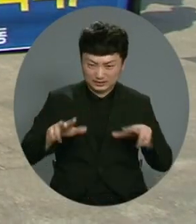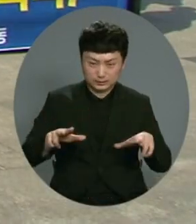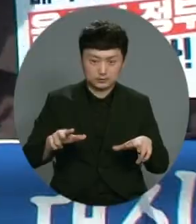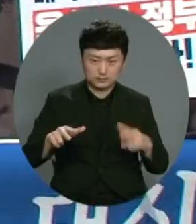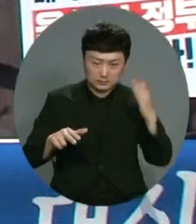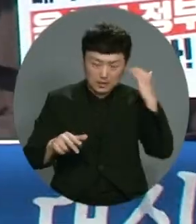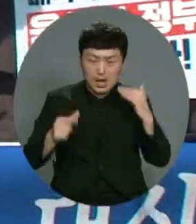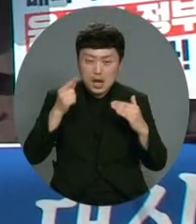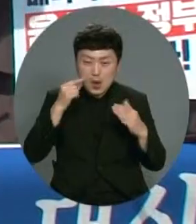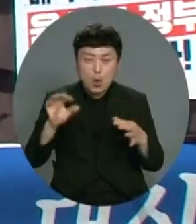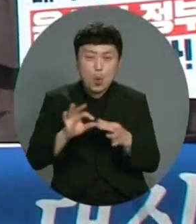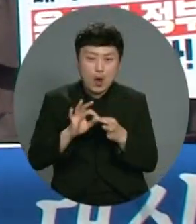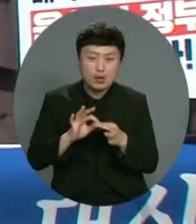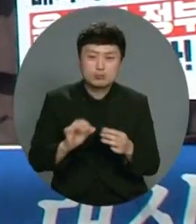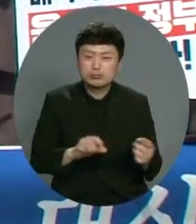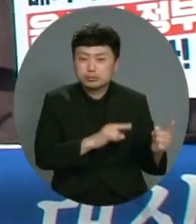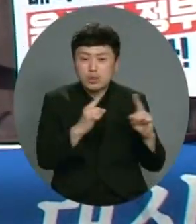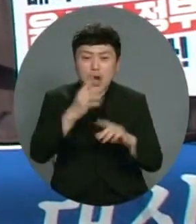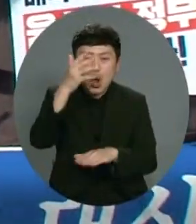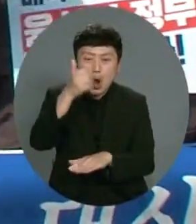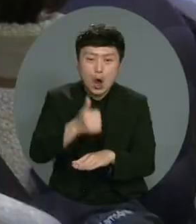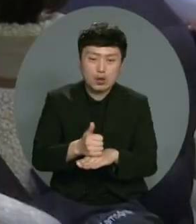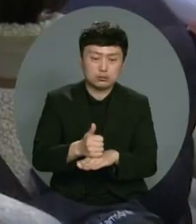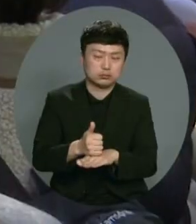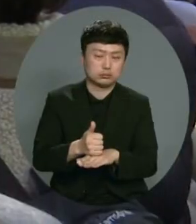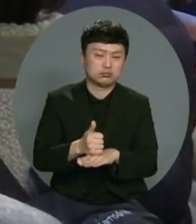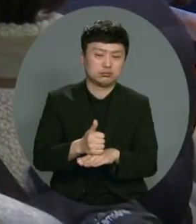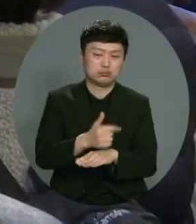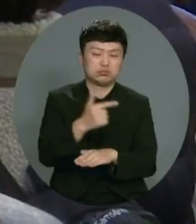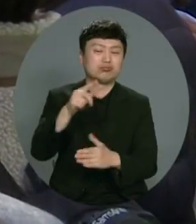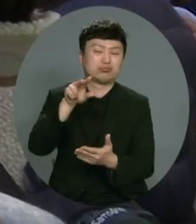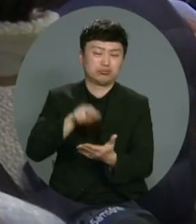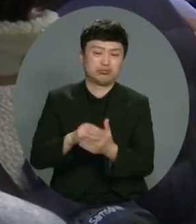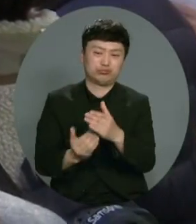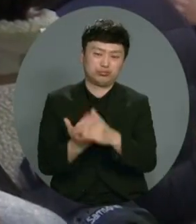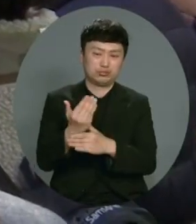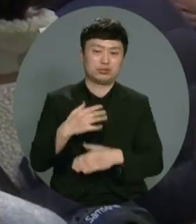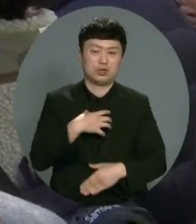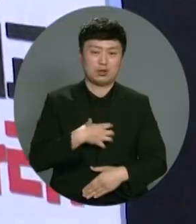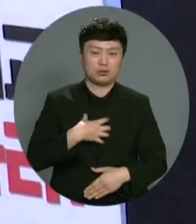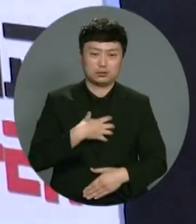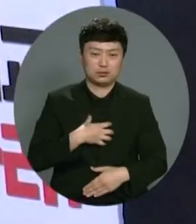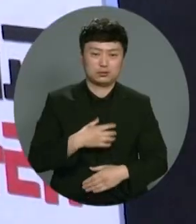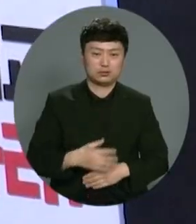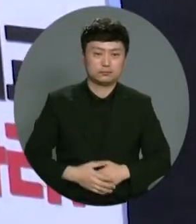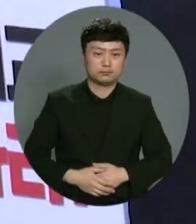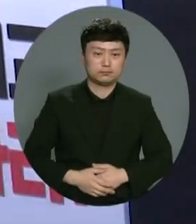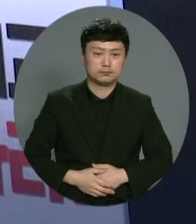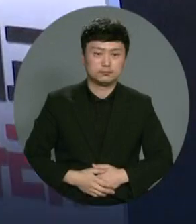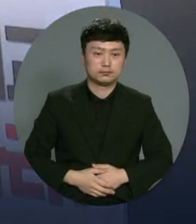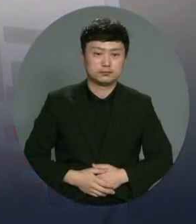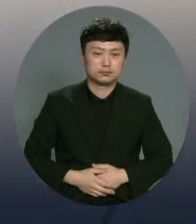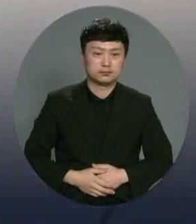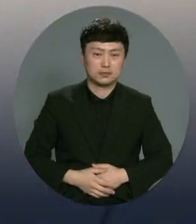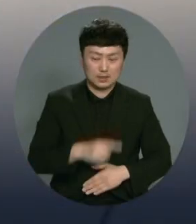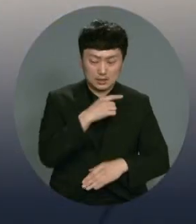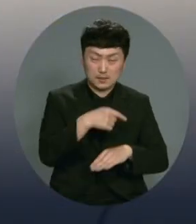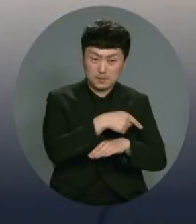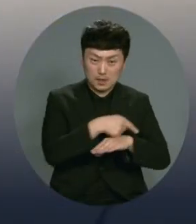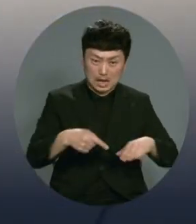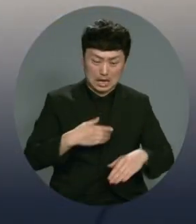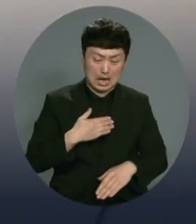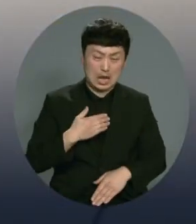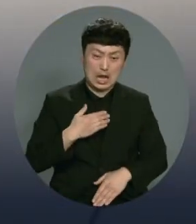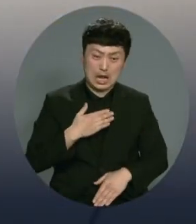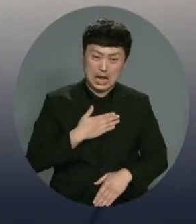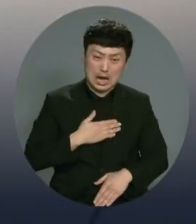관계 개선을 내걸었지만 결국에는 더 큰 문제가 될 거란 우려도 나옵니다. 민족 감정상